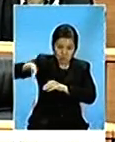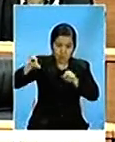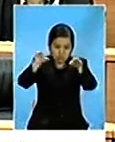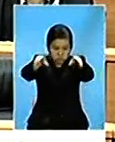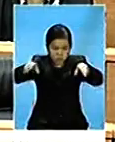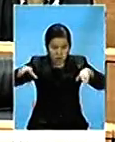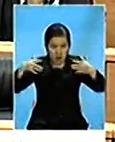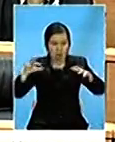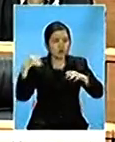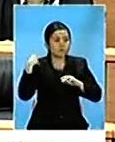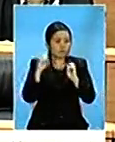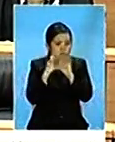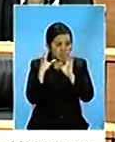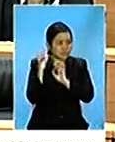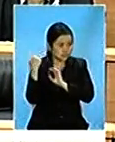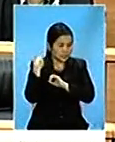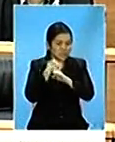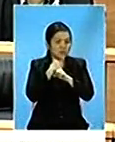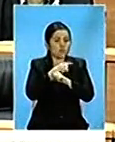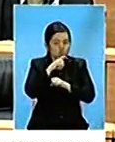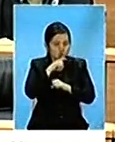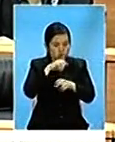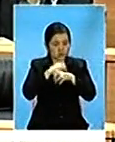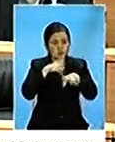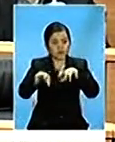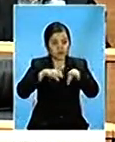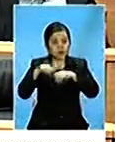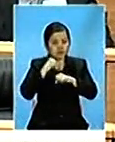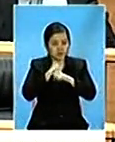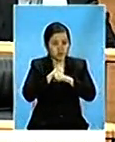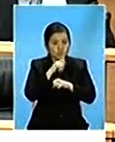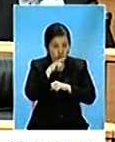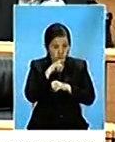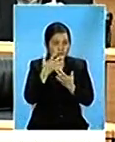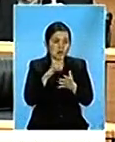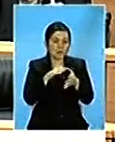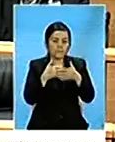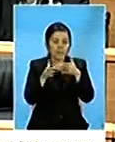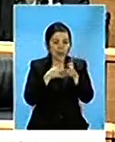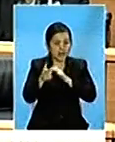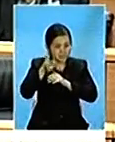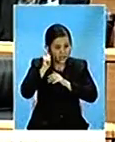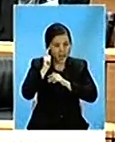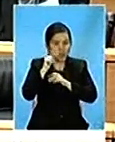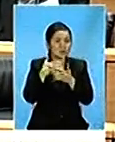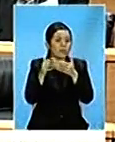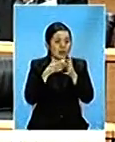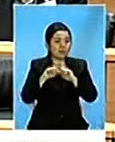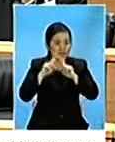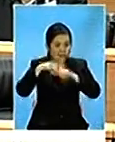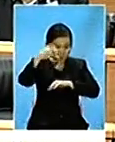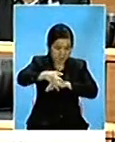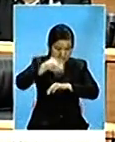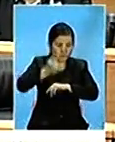ำรางผมถามไปยังเขตก็บอกว่ากำลังอยู่ระหว่างการดำเนินการไม่ว่ากันครับช้าแต่ชัวร์ขอให้ทำจริงครับ ท่อระ